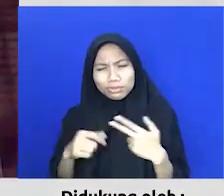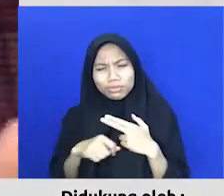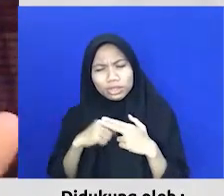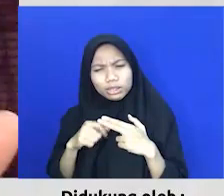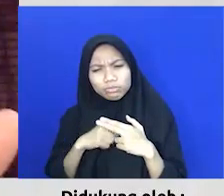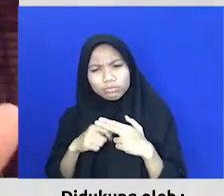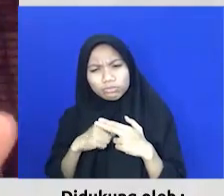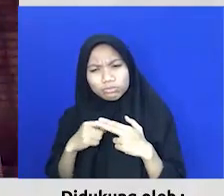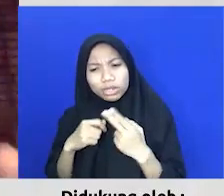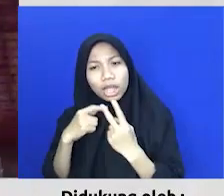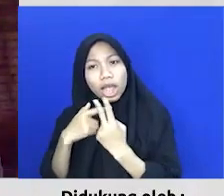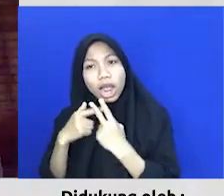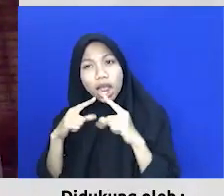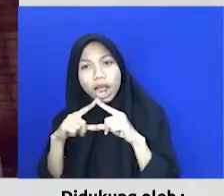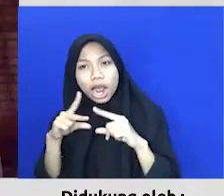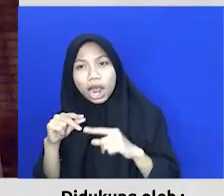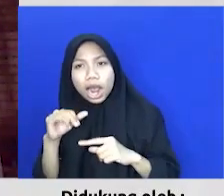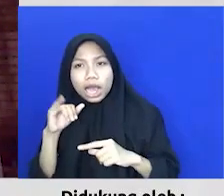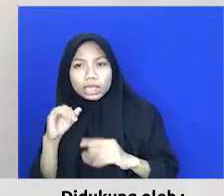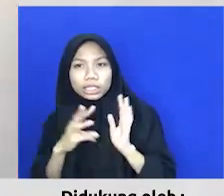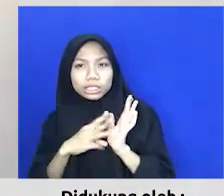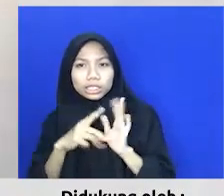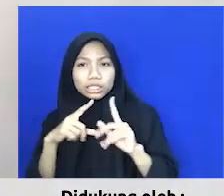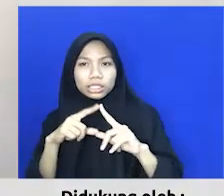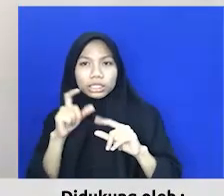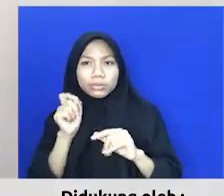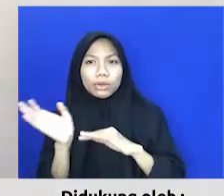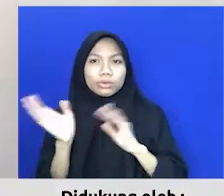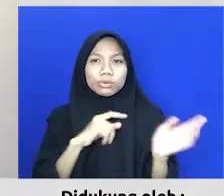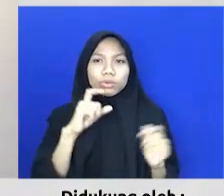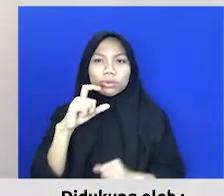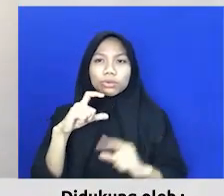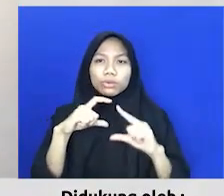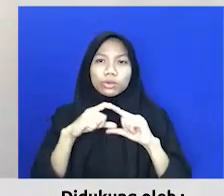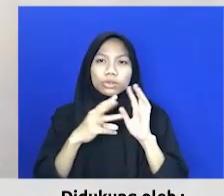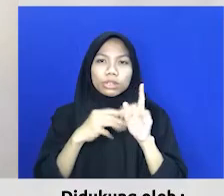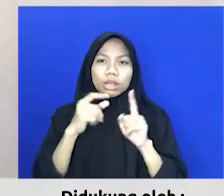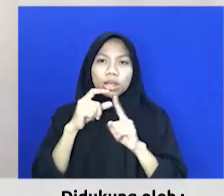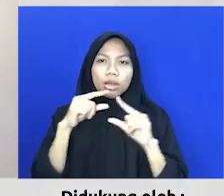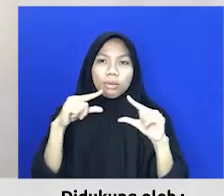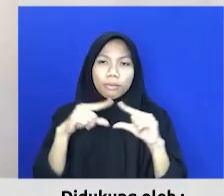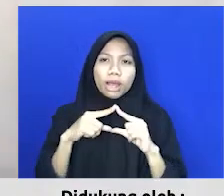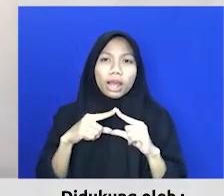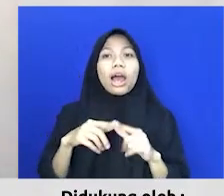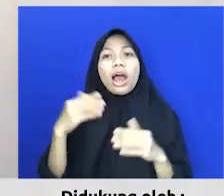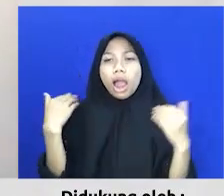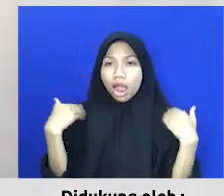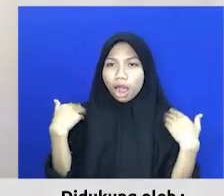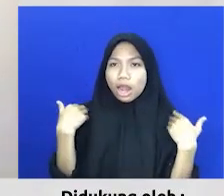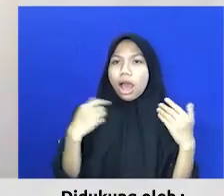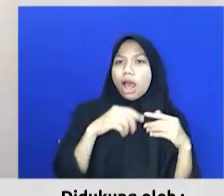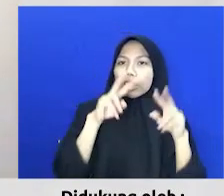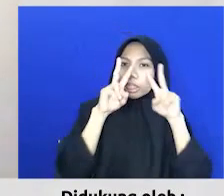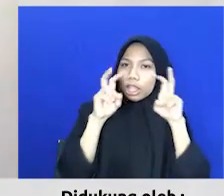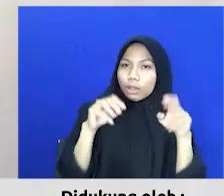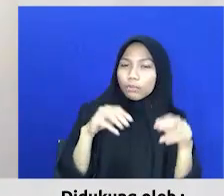betul. Medium yang baru yang mungkin juga bukan merupakan pola-pola penceritaan